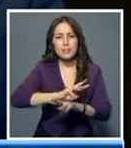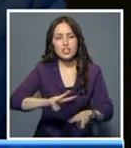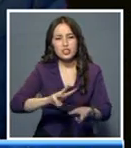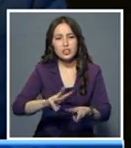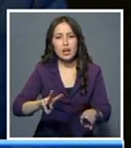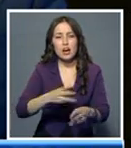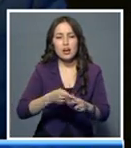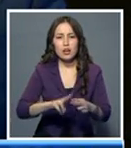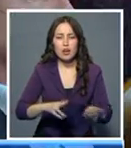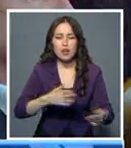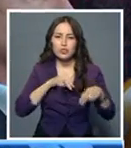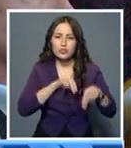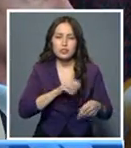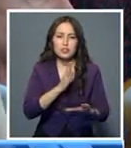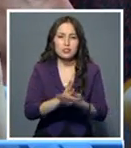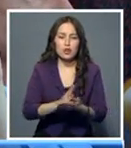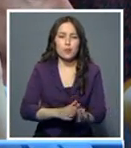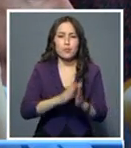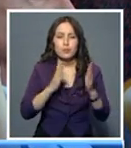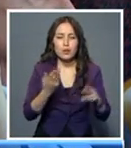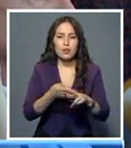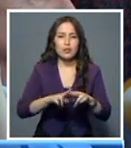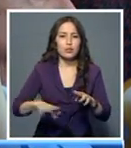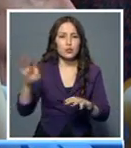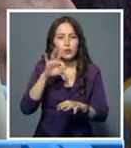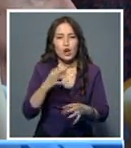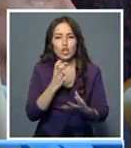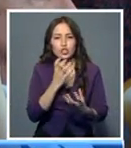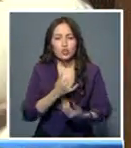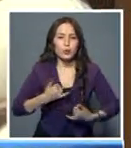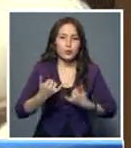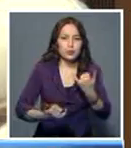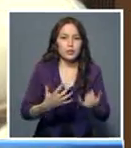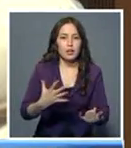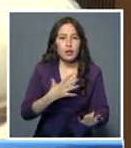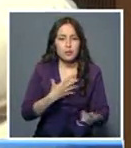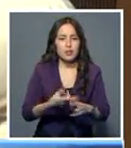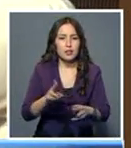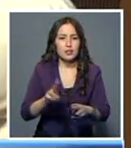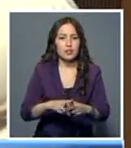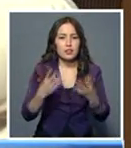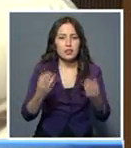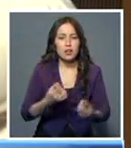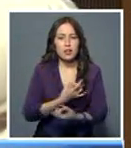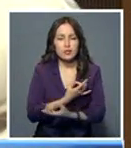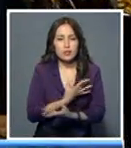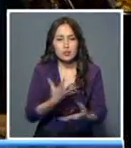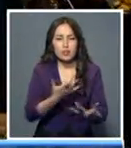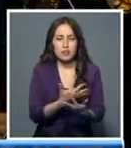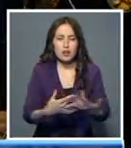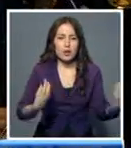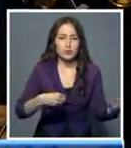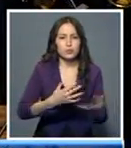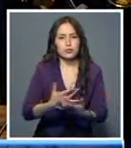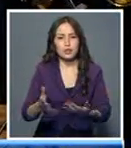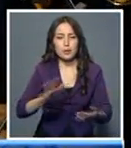көтерген еңбегіңіз ұшан теңізделінген. Осындай жылы лебіздерге толы кеште өнер ордасының ұжымы барлық аспап түрінде ойнап, бірнеше жанрдағы